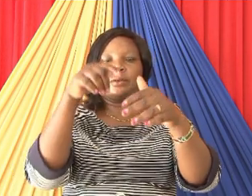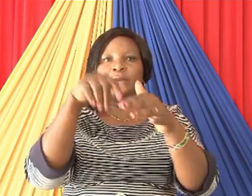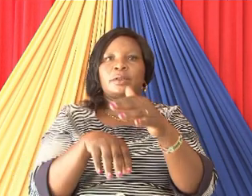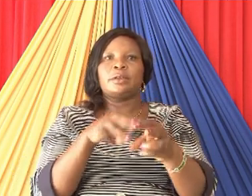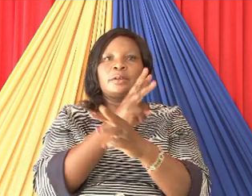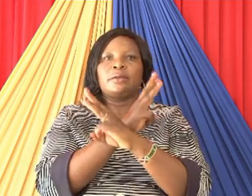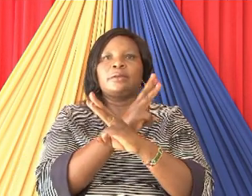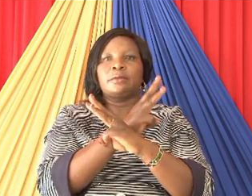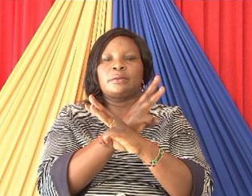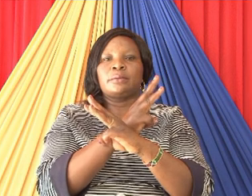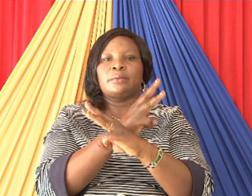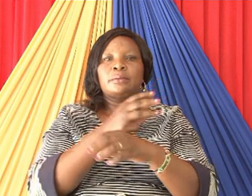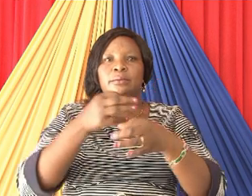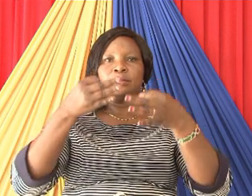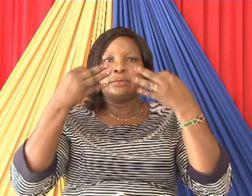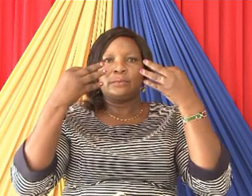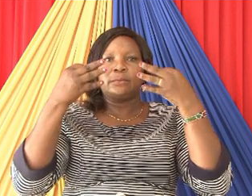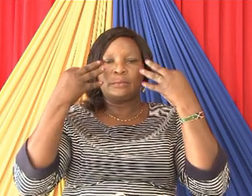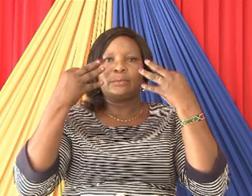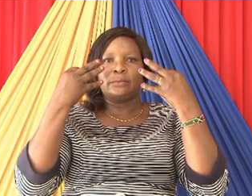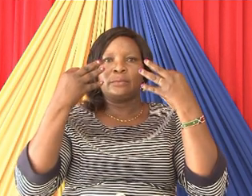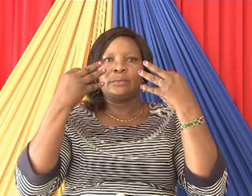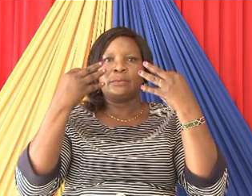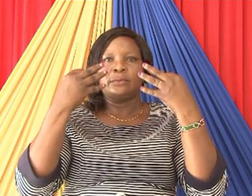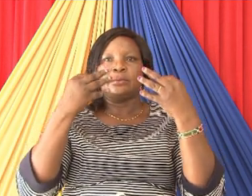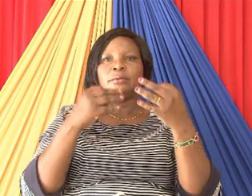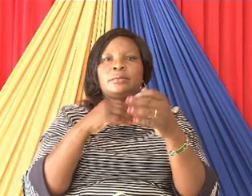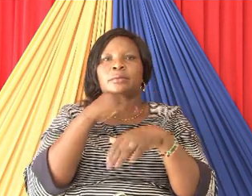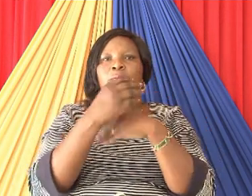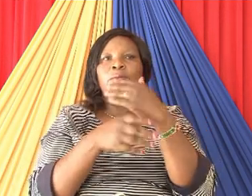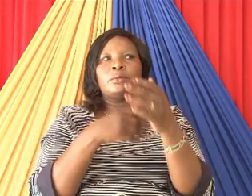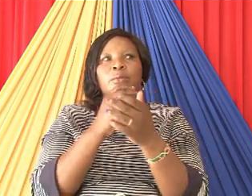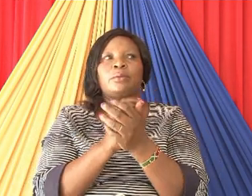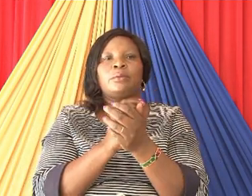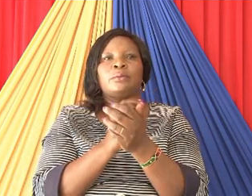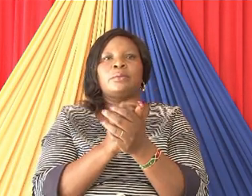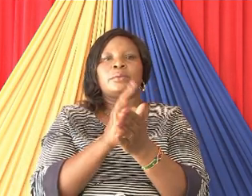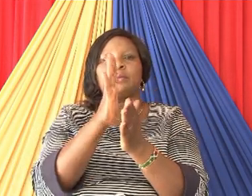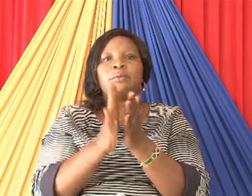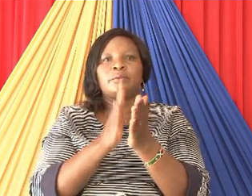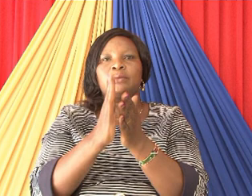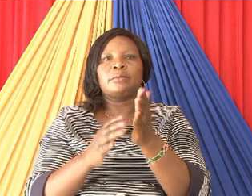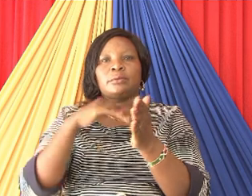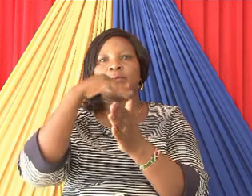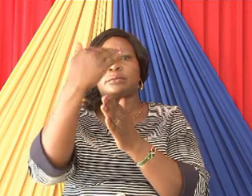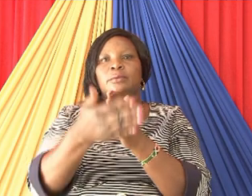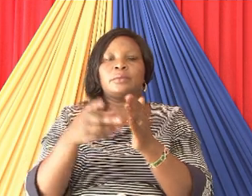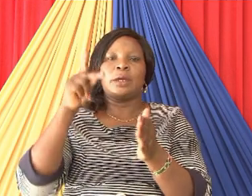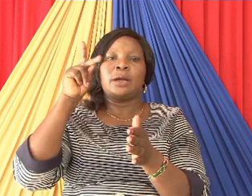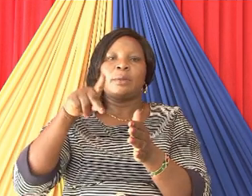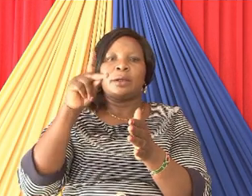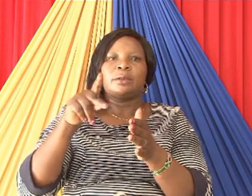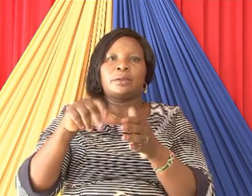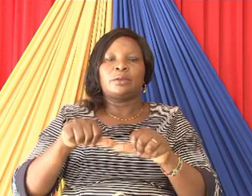Facebook yetu ya PC Naivasha Town Parish. Na tutaendelea hivyo kwa maana